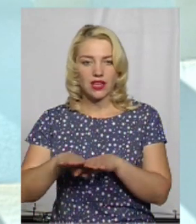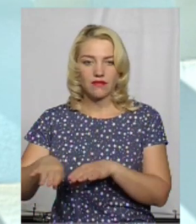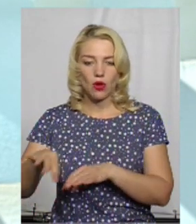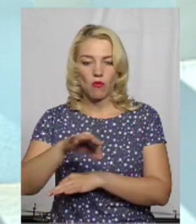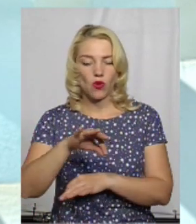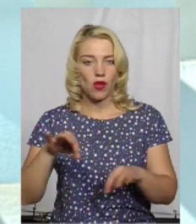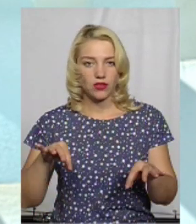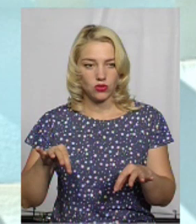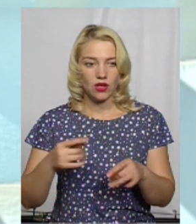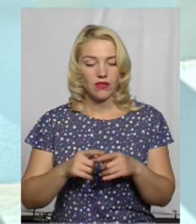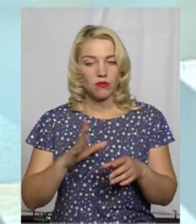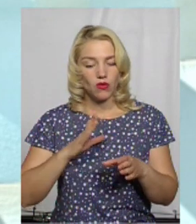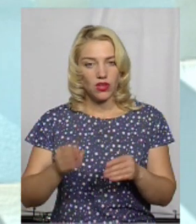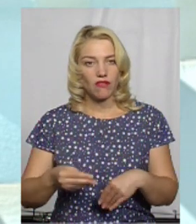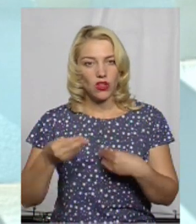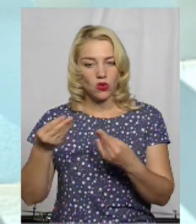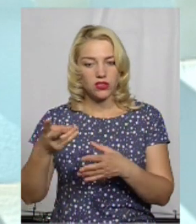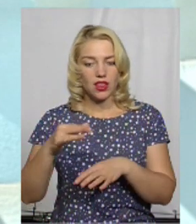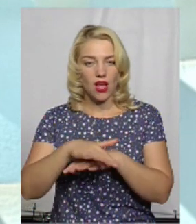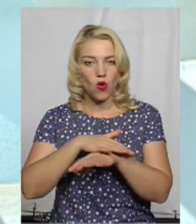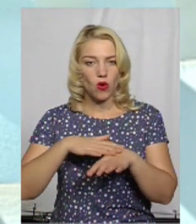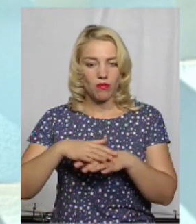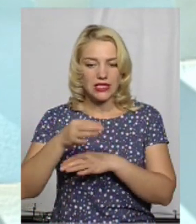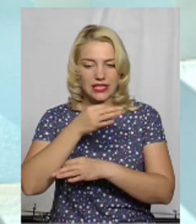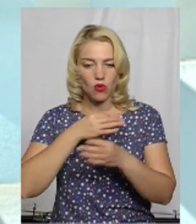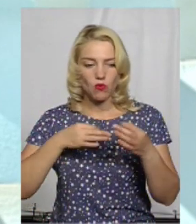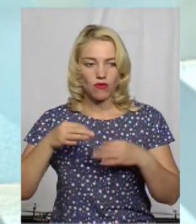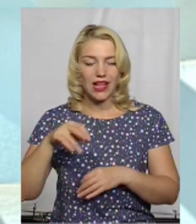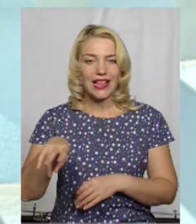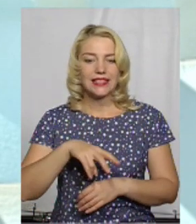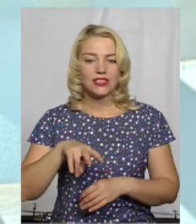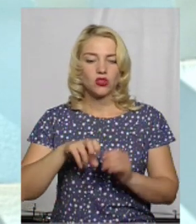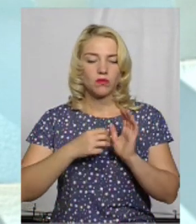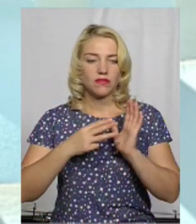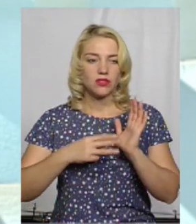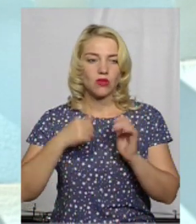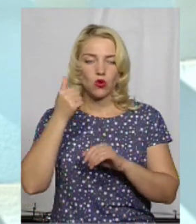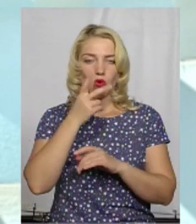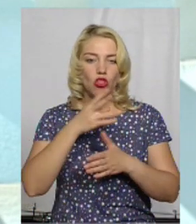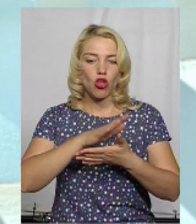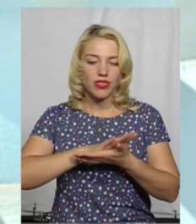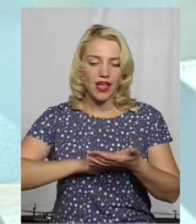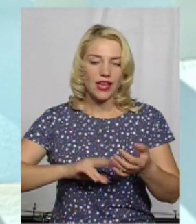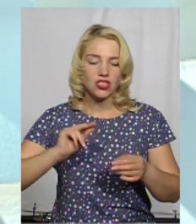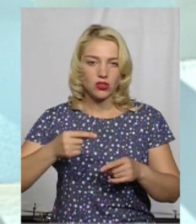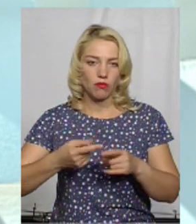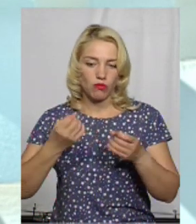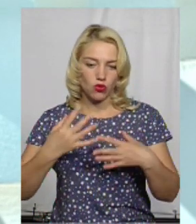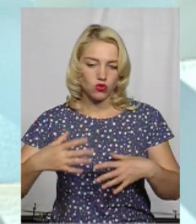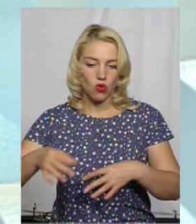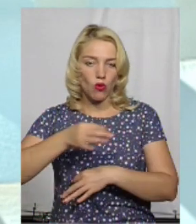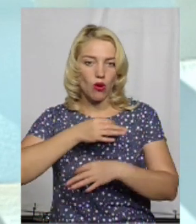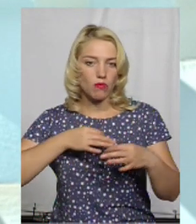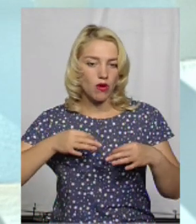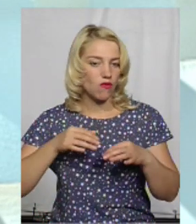проекту. Він мав виноситись на громадське обговорення в листопаді 2018 року, але далі обговорень, далі проекту справа